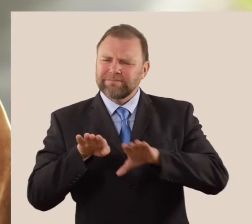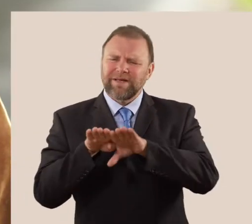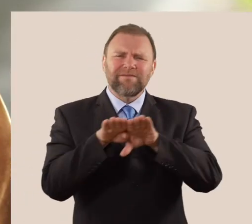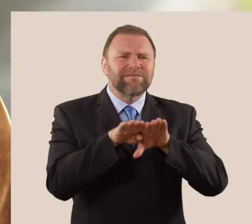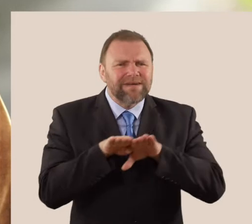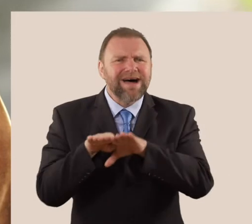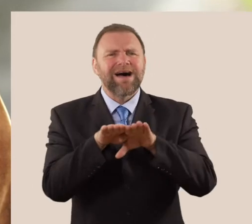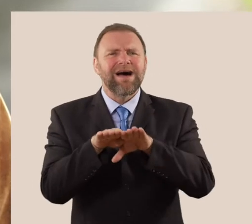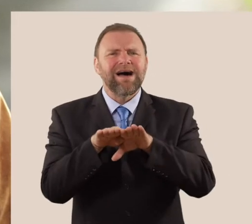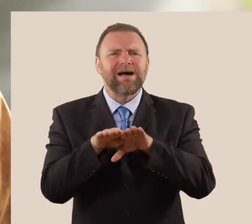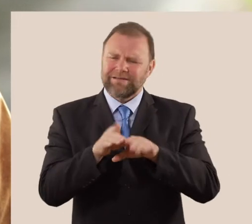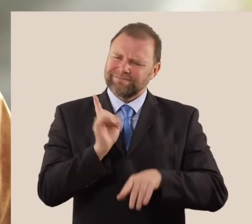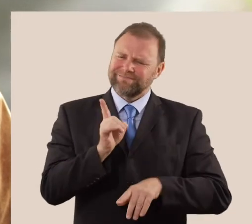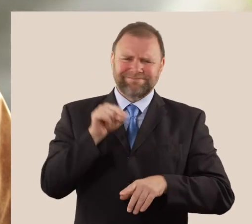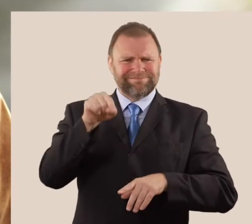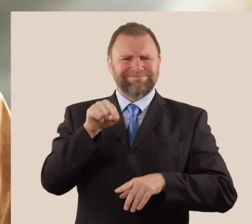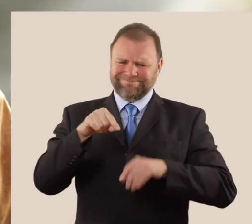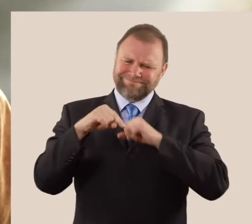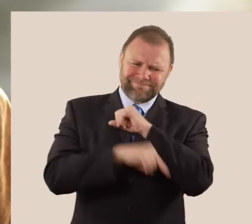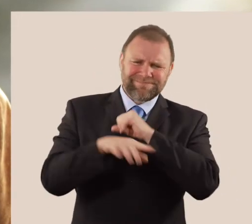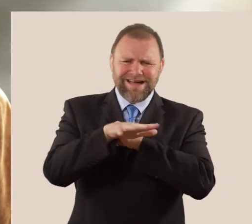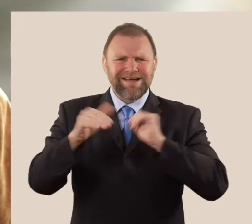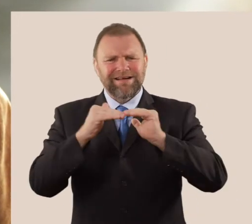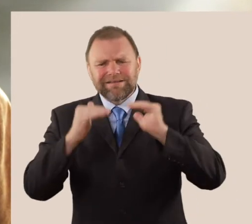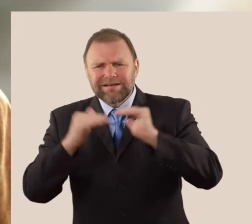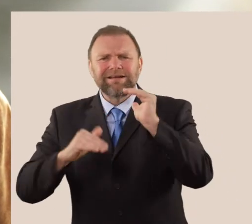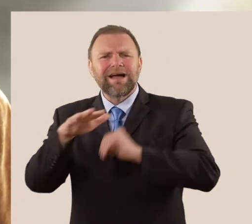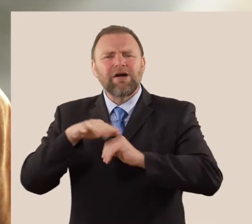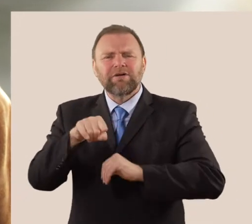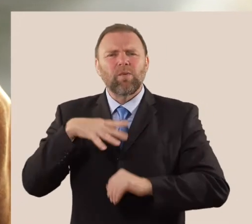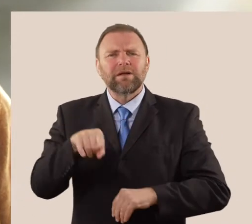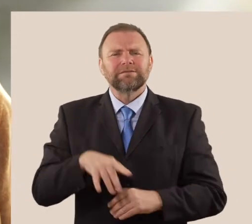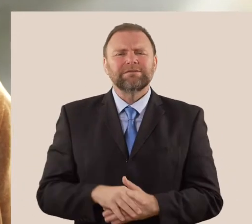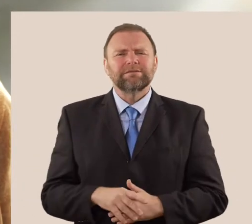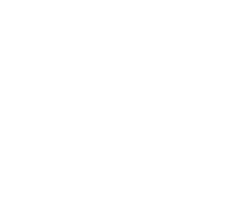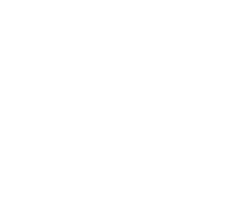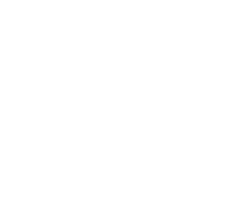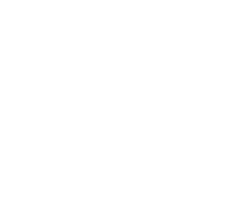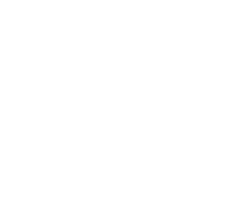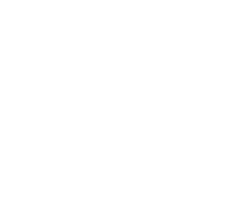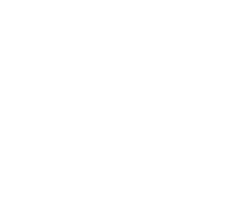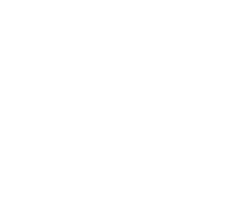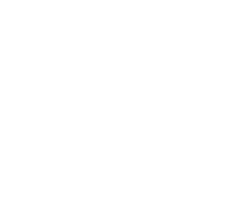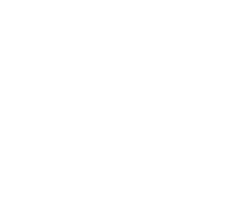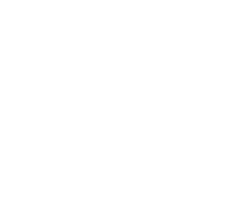ydy bobl fod yn deg ac enwedig i ardaloedd a cymunedau danfantais.